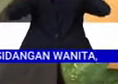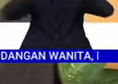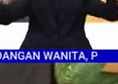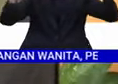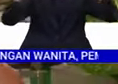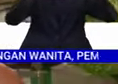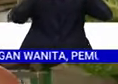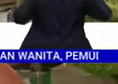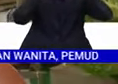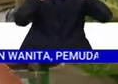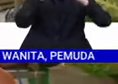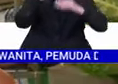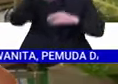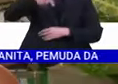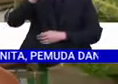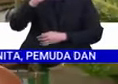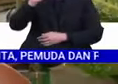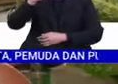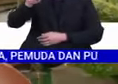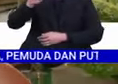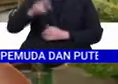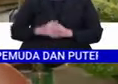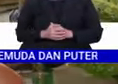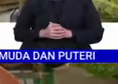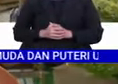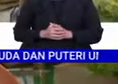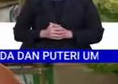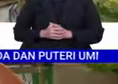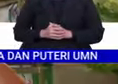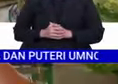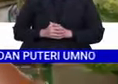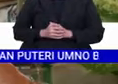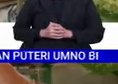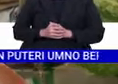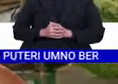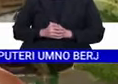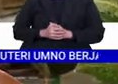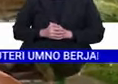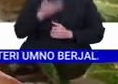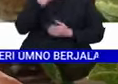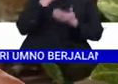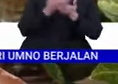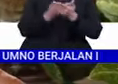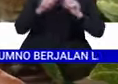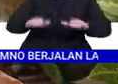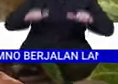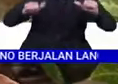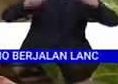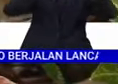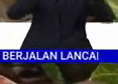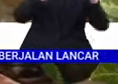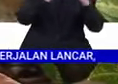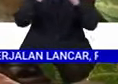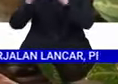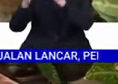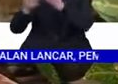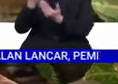pppear kepada penambah baikan internet nih saya mudah untuk menghadiri kelas